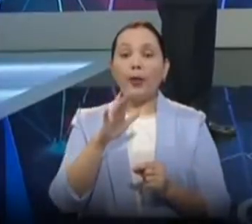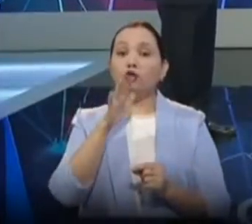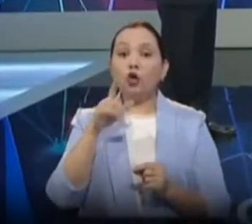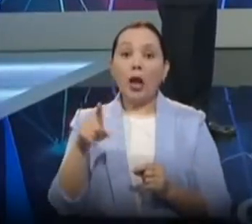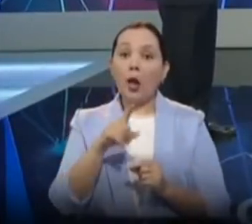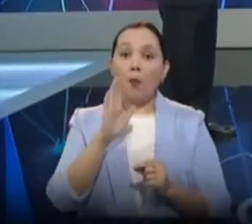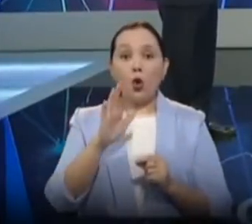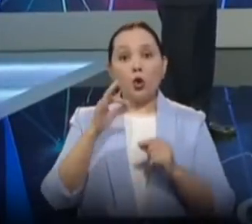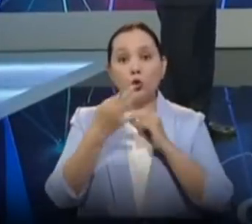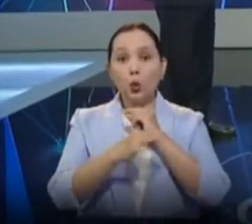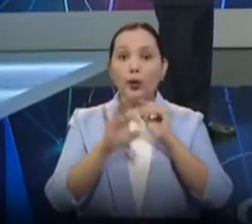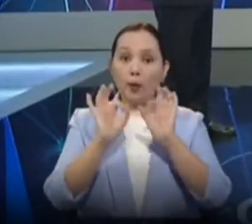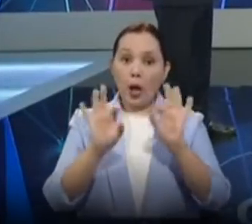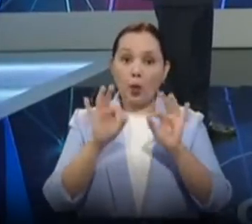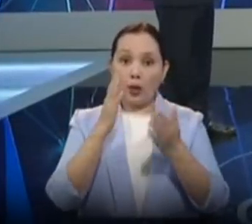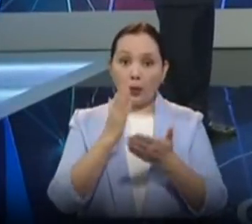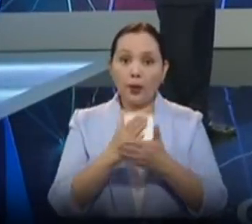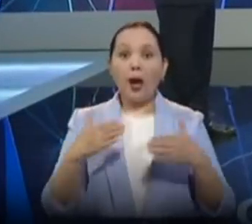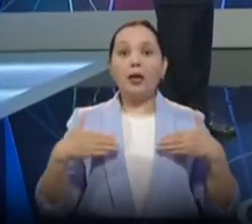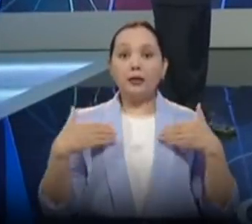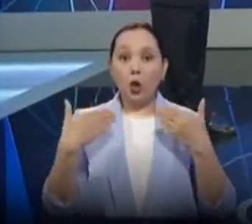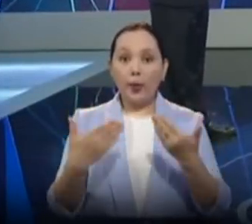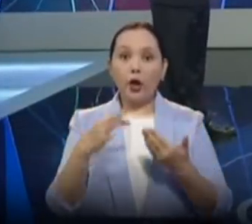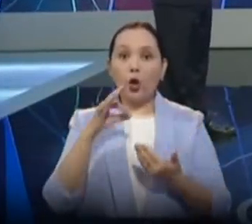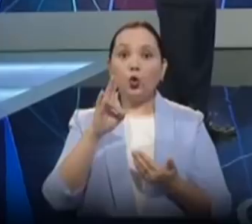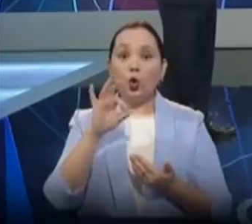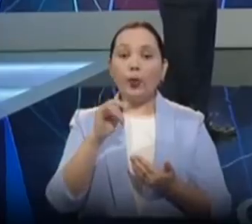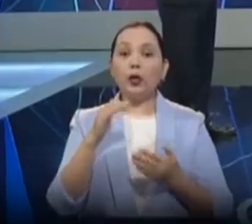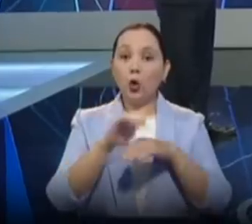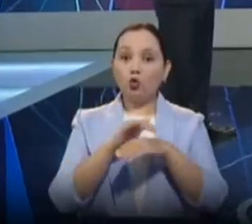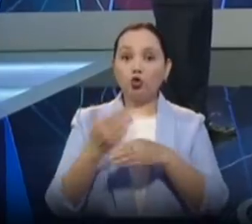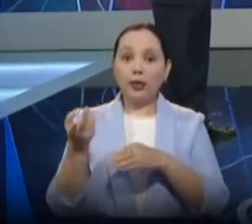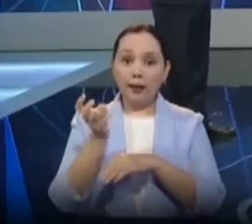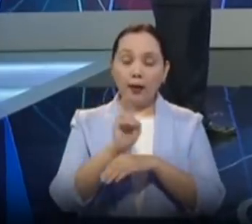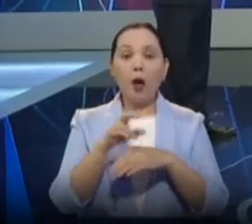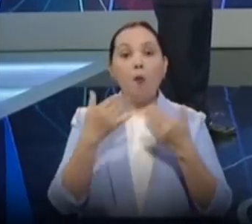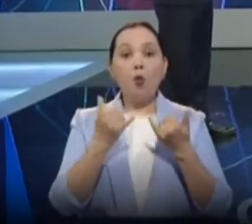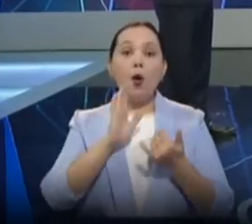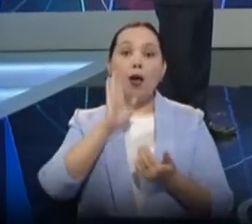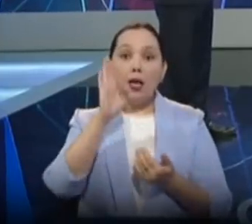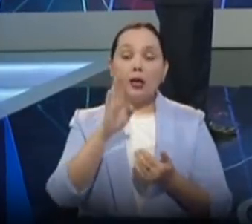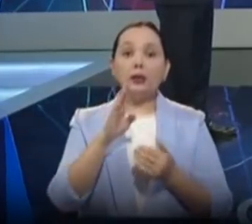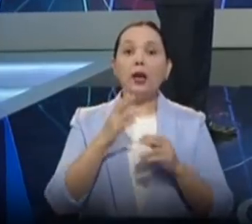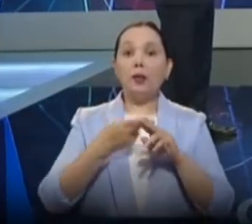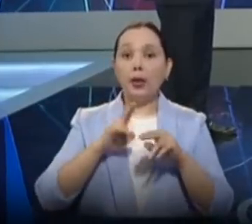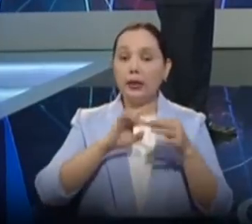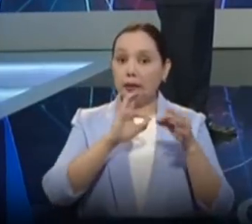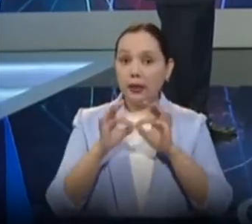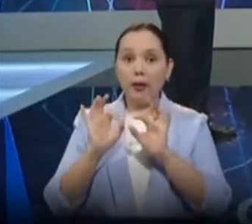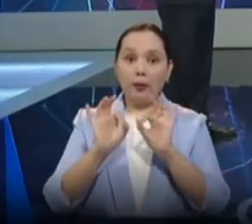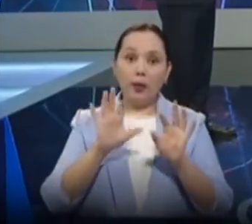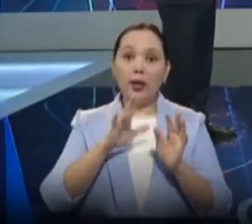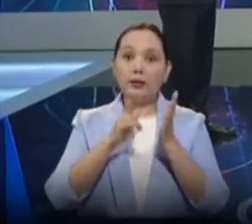жараёнга доир сўнги маълумотлар бор. Ассалому алейкум, Нурмат ака, студиямизга хуш келибсиз. Бугун эрталаб аввалгиларга нисбатан камроқ, яъни